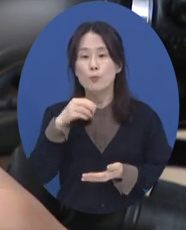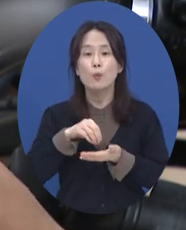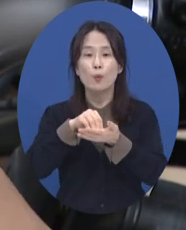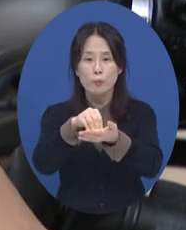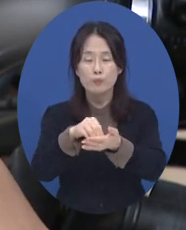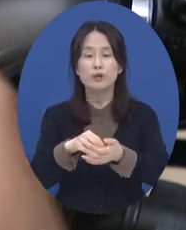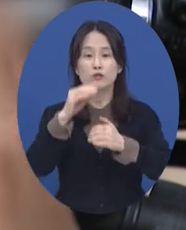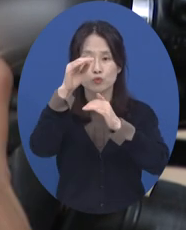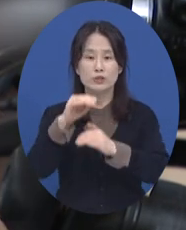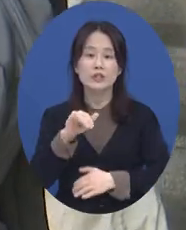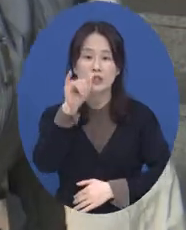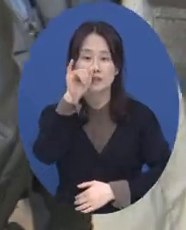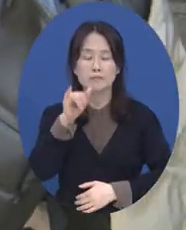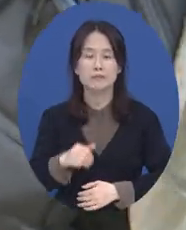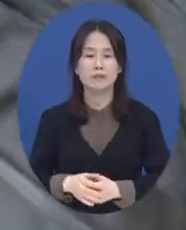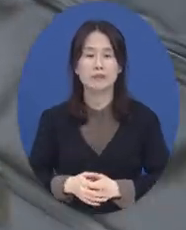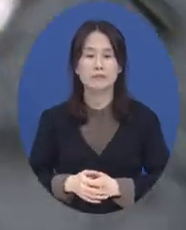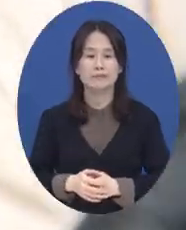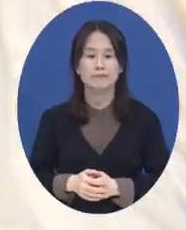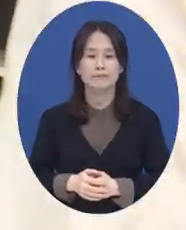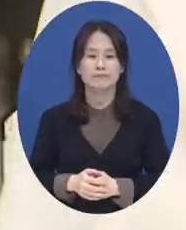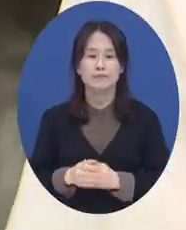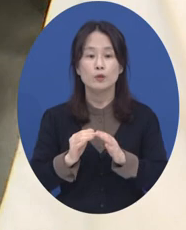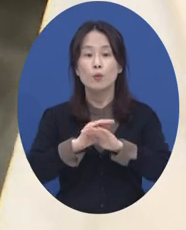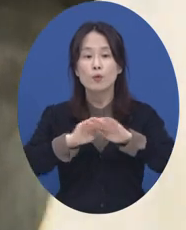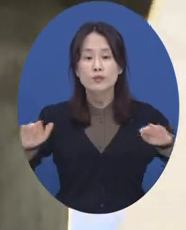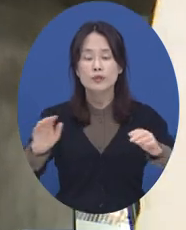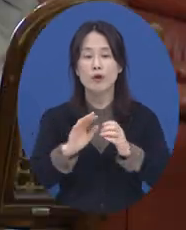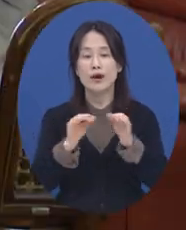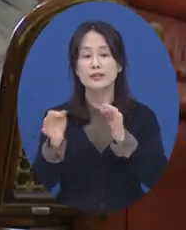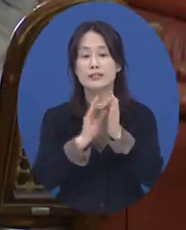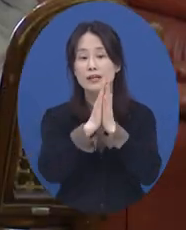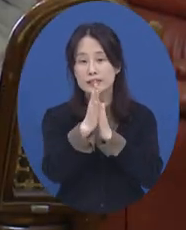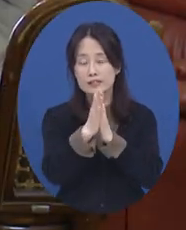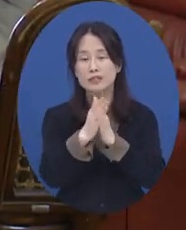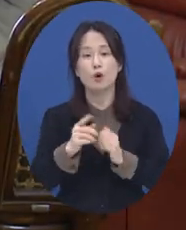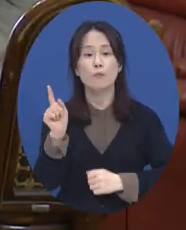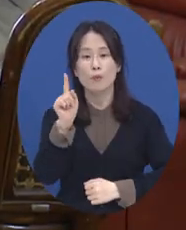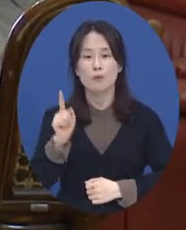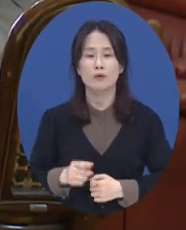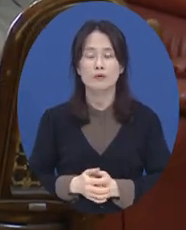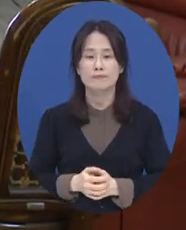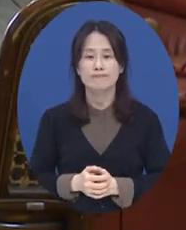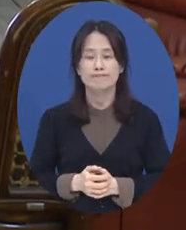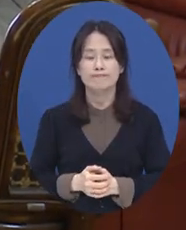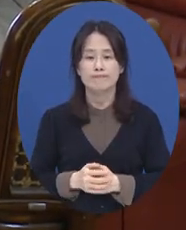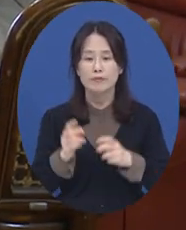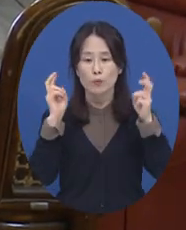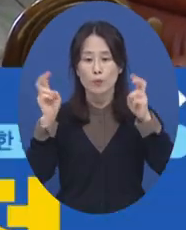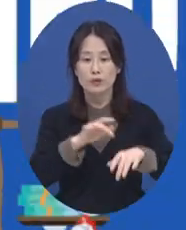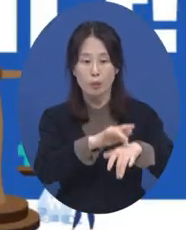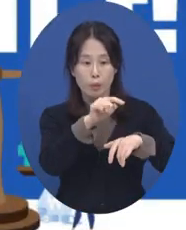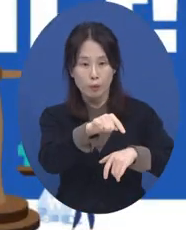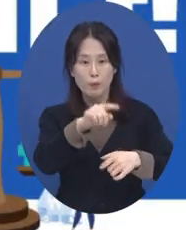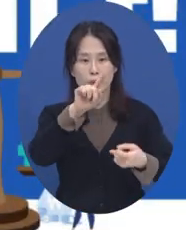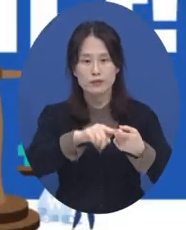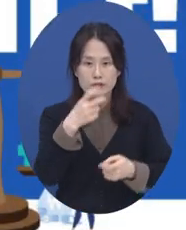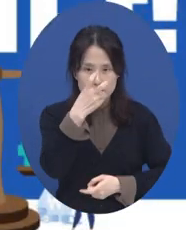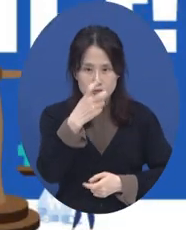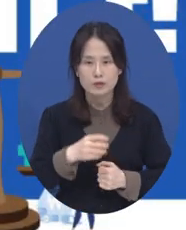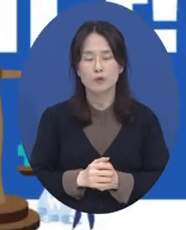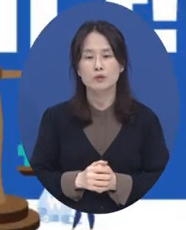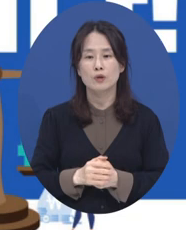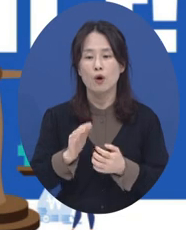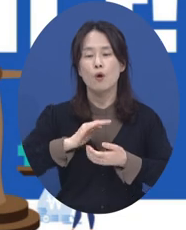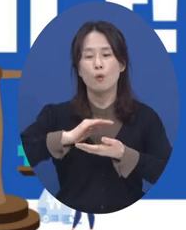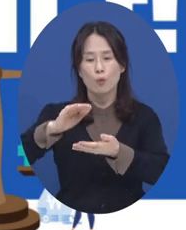내용으로 제시됐습니다. 또 공정한 시장 질서 확립 분야를 살펴보면 페이퍼 컴퍼니 단속, 공정 조달